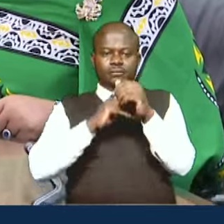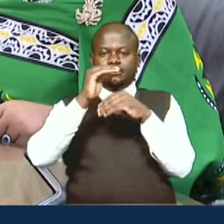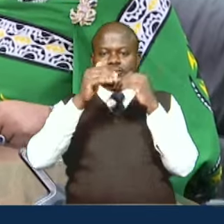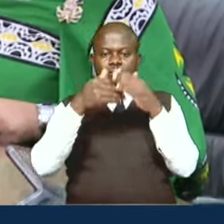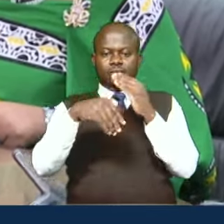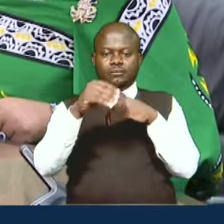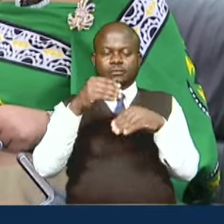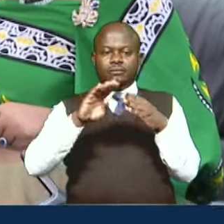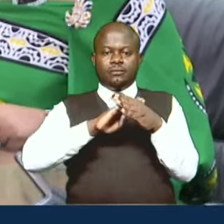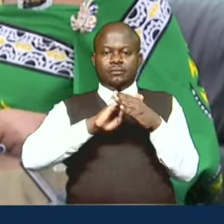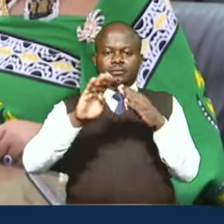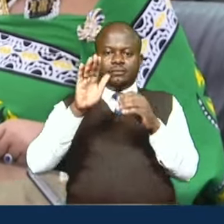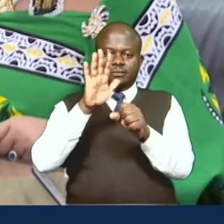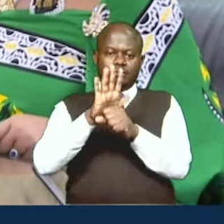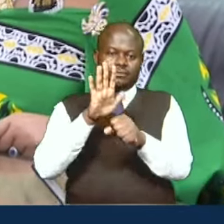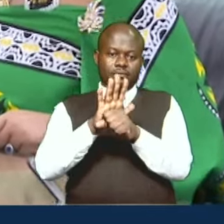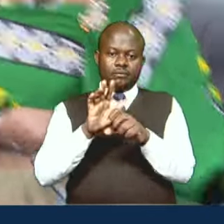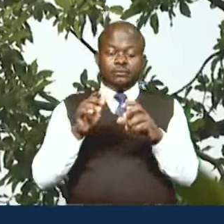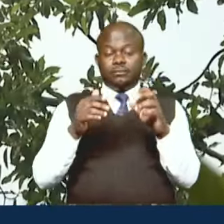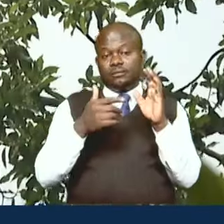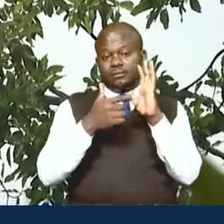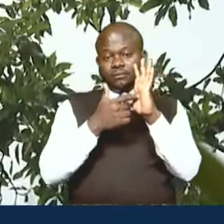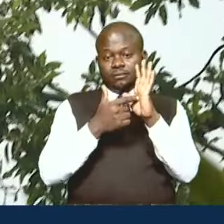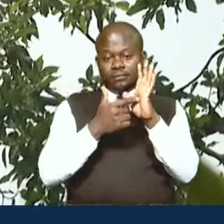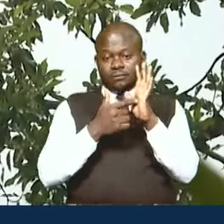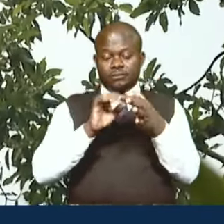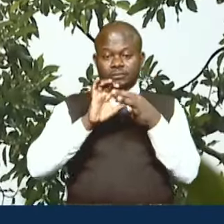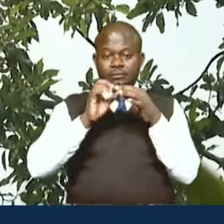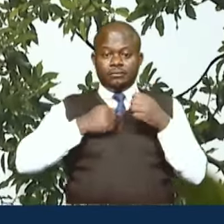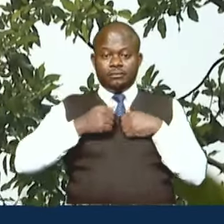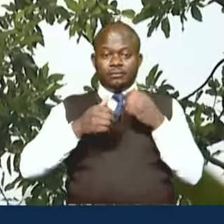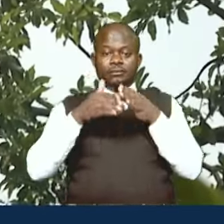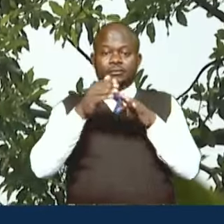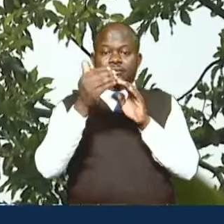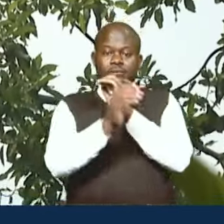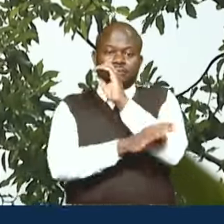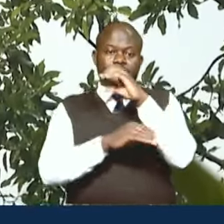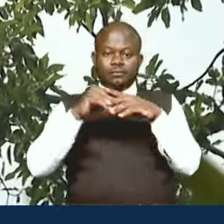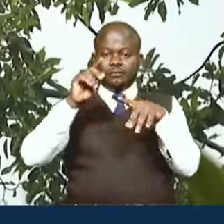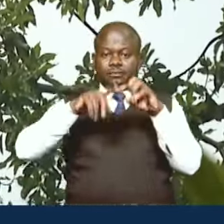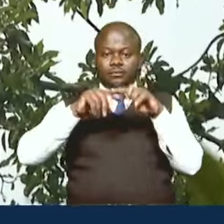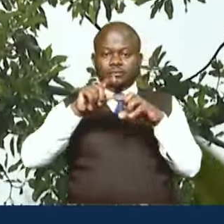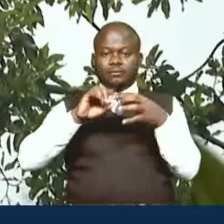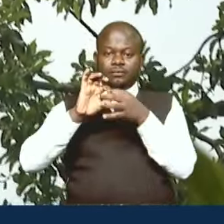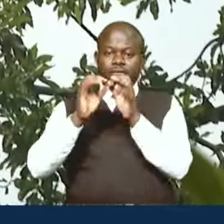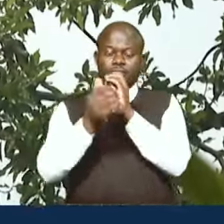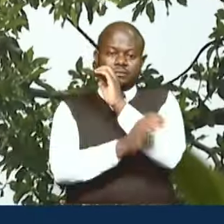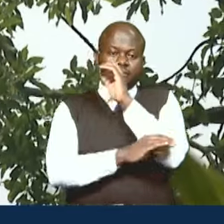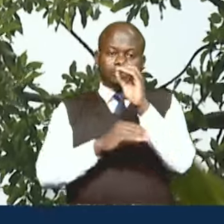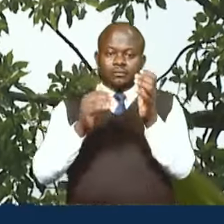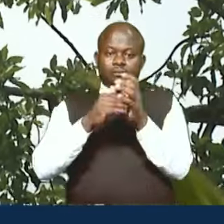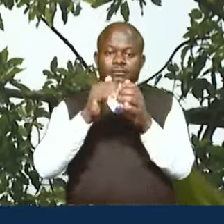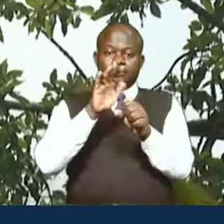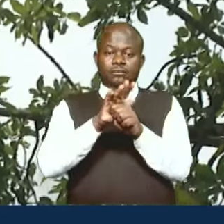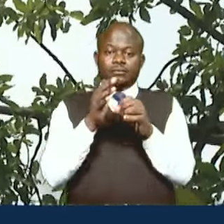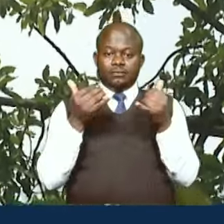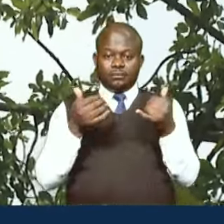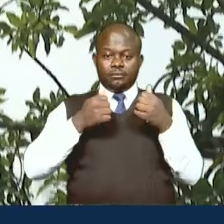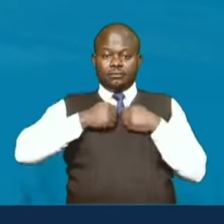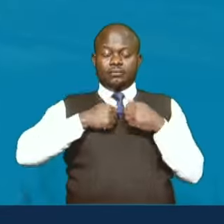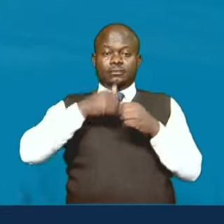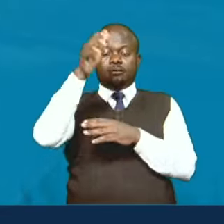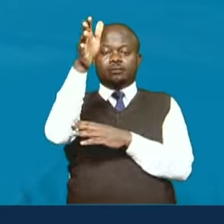rw'ubucuruzi n'ishoramari hanini bushimangirwa n'umubano u Rwanda rwubatse n'ibindi bihugu mu bya politiki na diplomasi. Cyane ko kuri ubu u Rwanda rufite